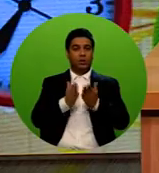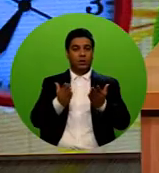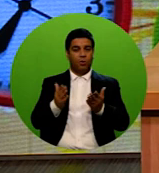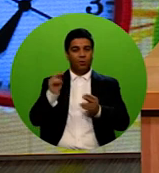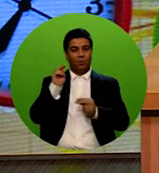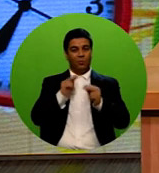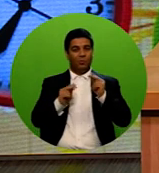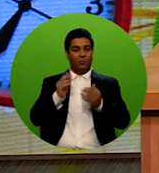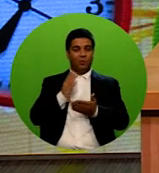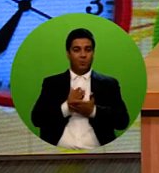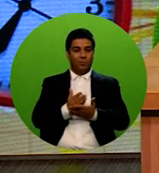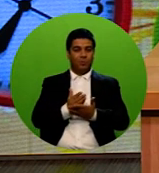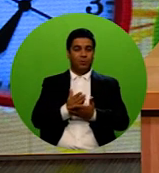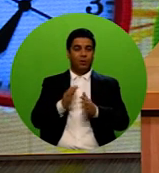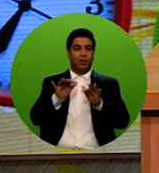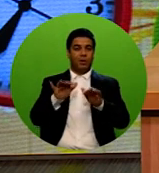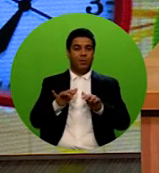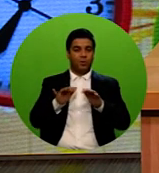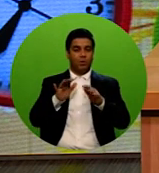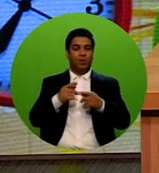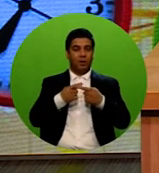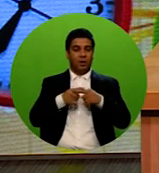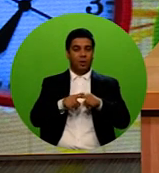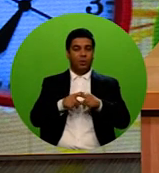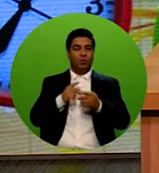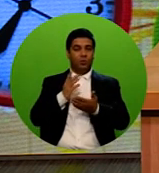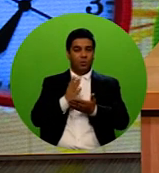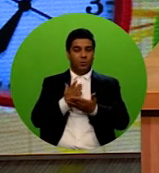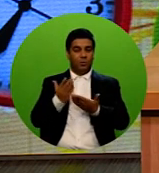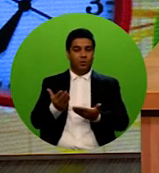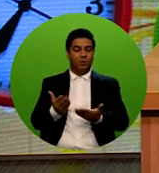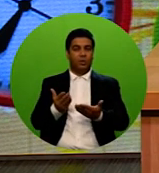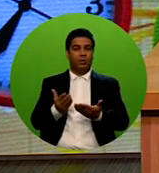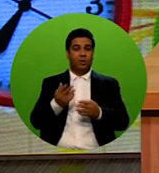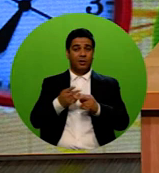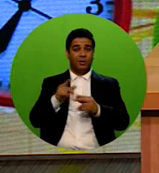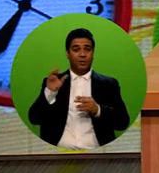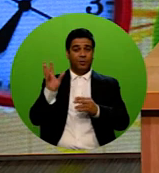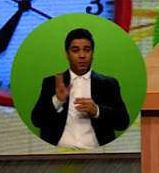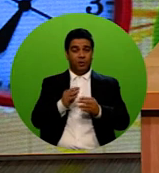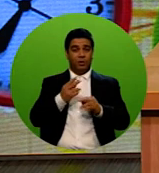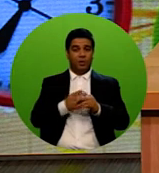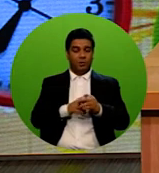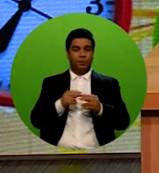kitobxonlik bor. Kompyuter texnologiyalari bor. Demak, hammasini tasvirlab